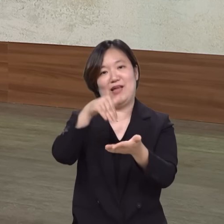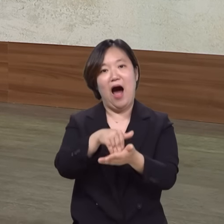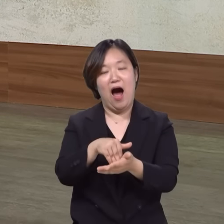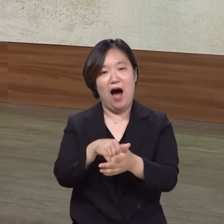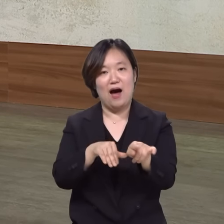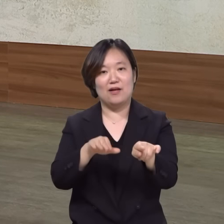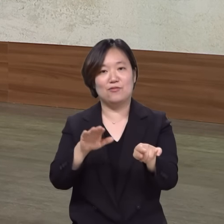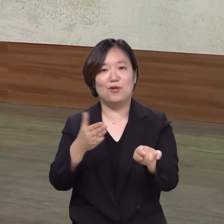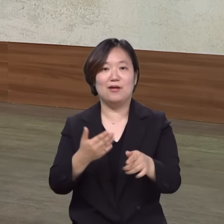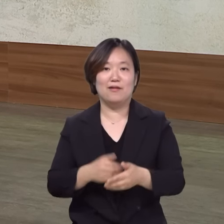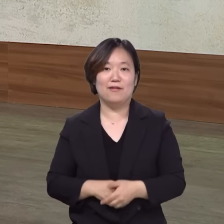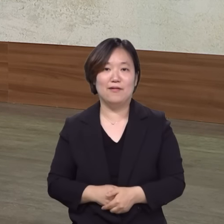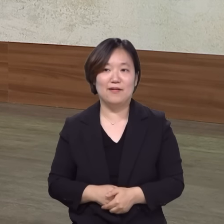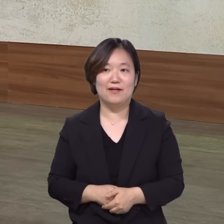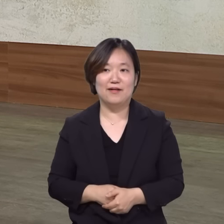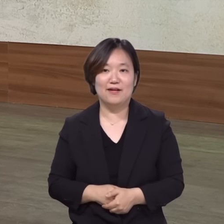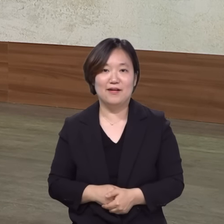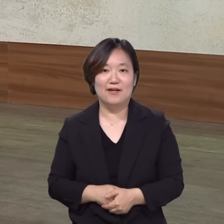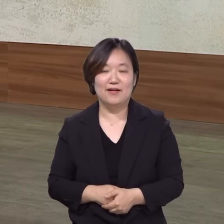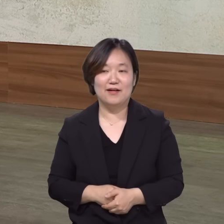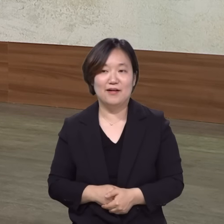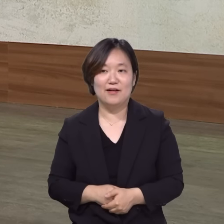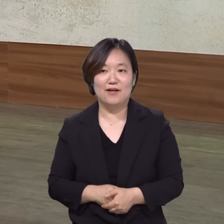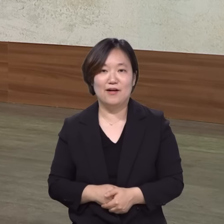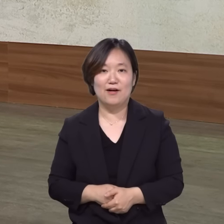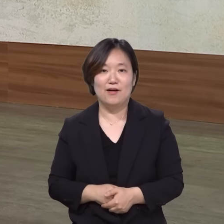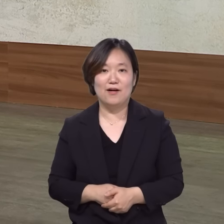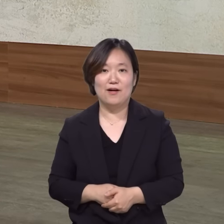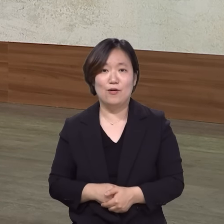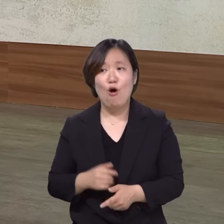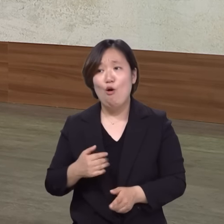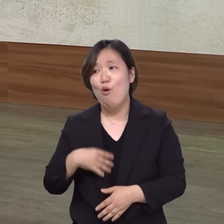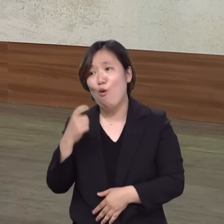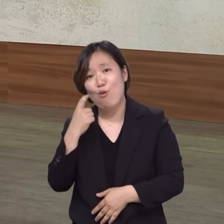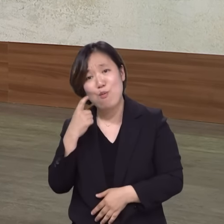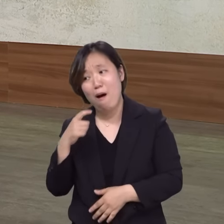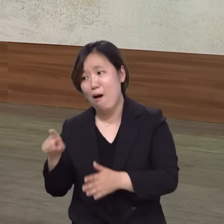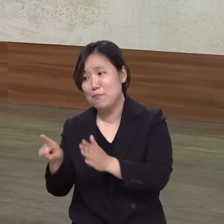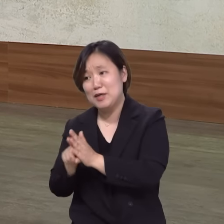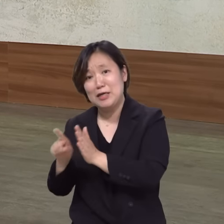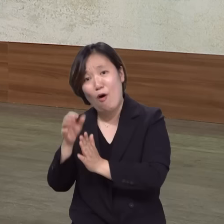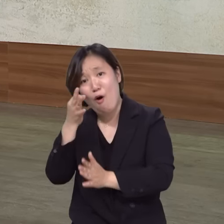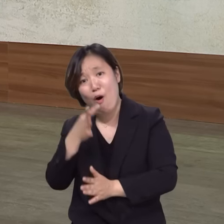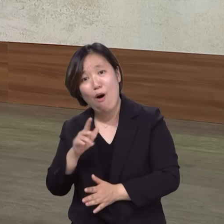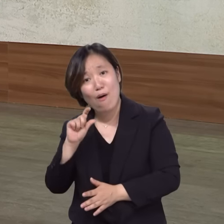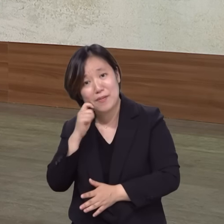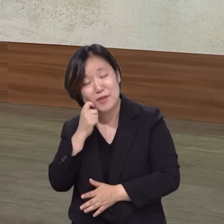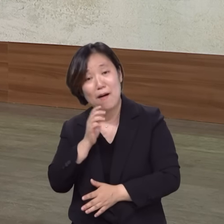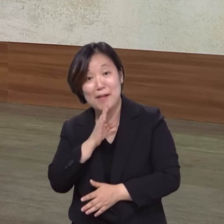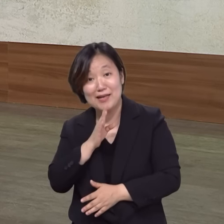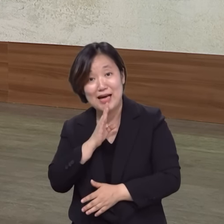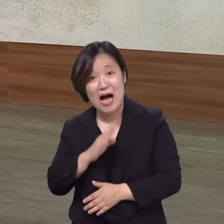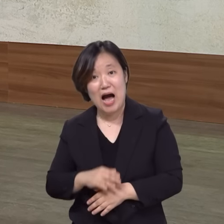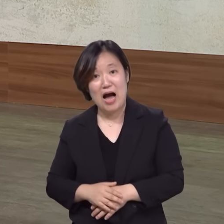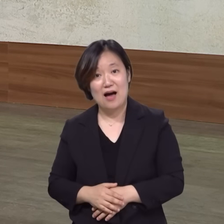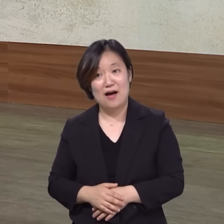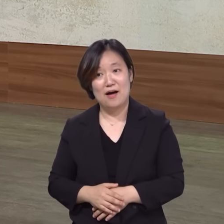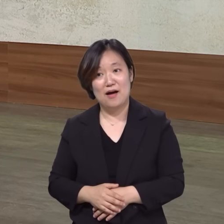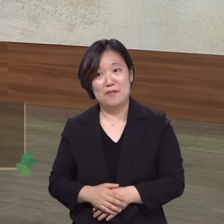있더래요 아니 이걸 이걸 딴 사람들이 말하면 이거 정말 믿기 힘들 거예요 예